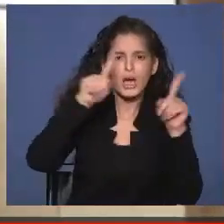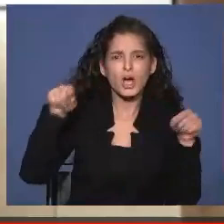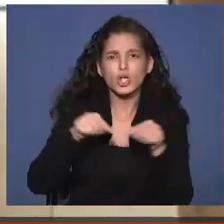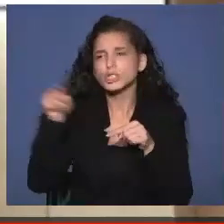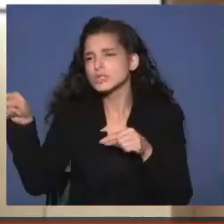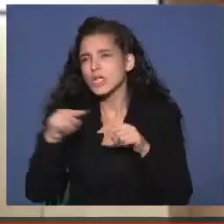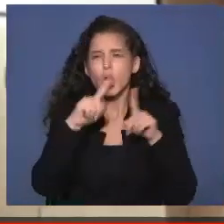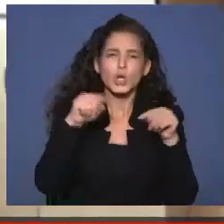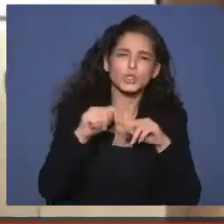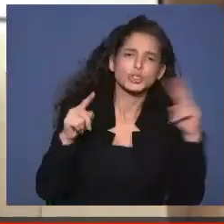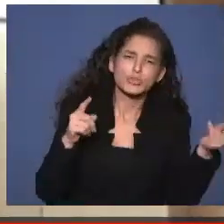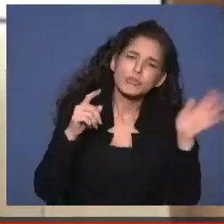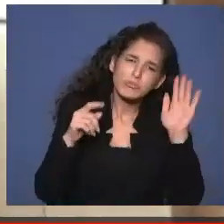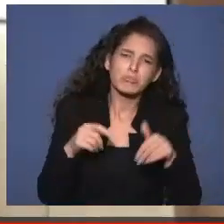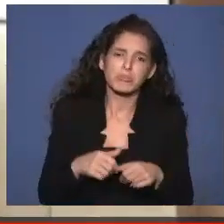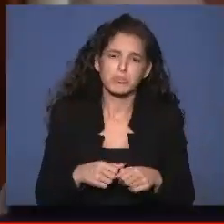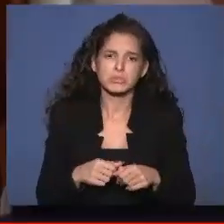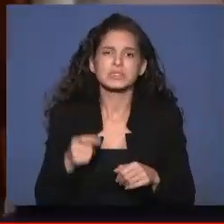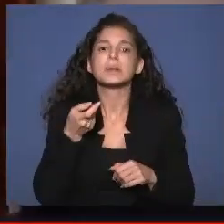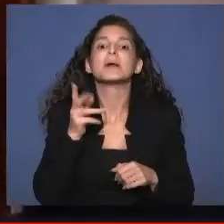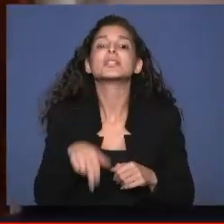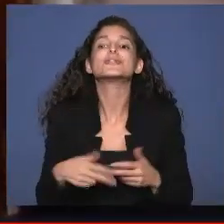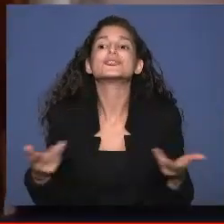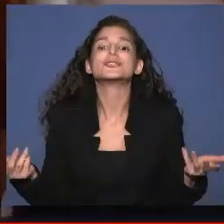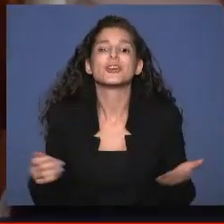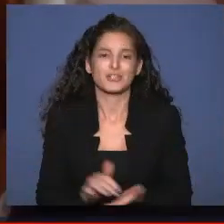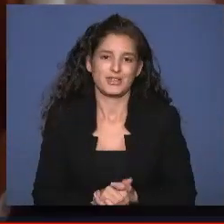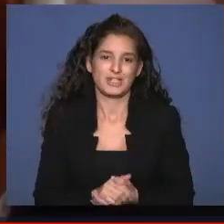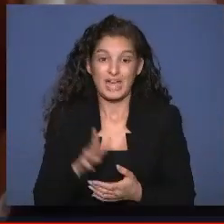בחלון השני. זה מה יש. אמא,